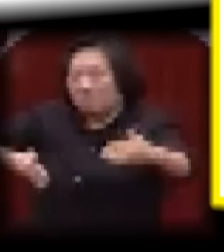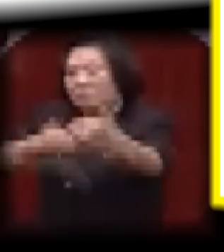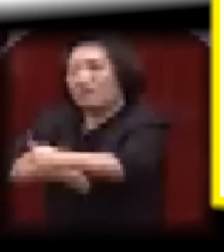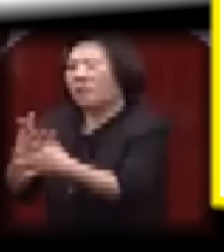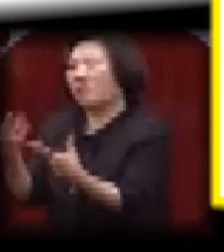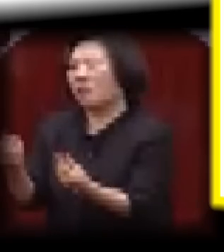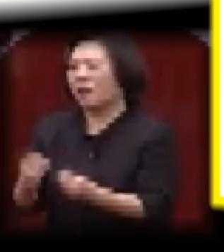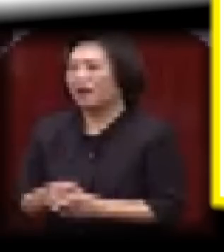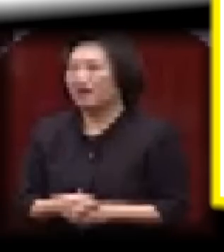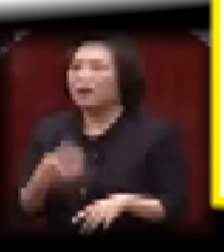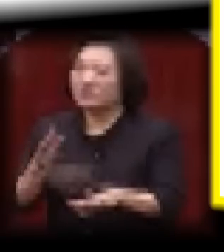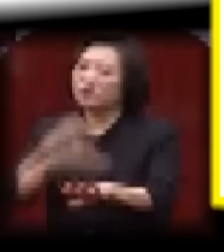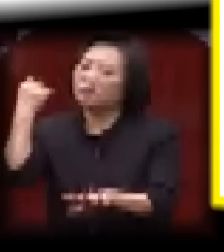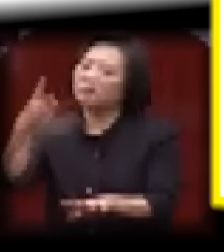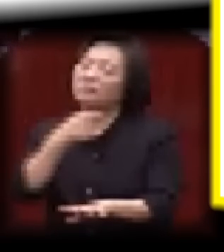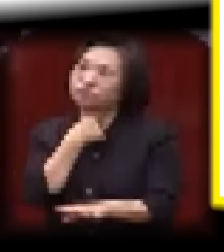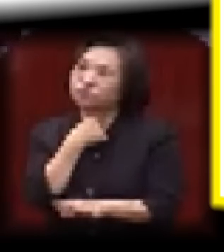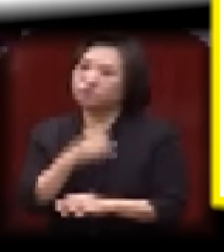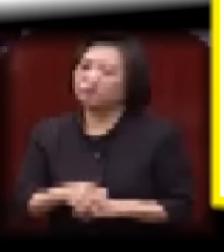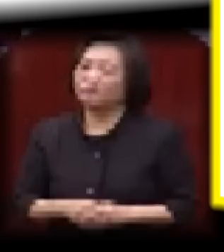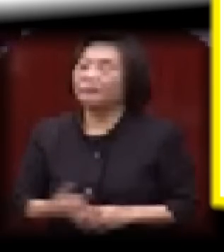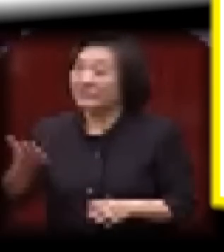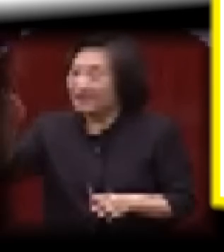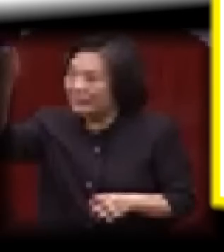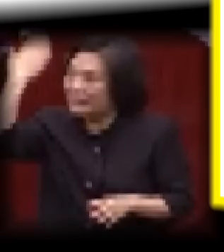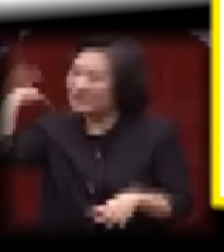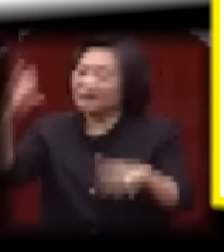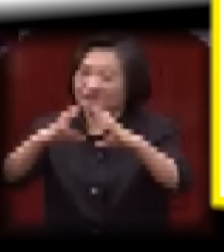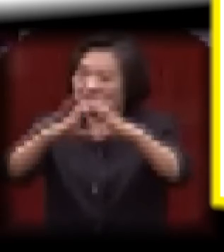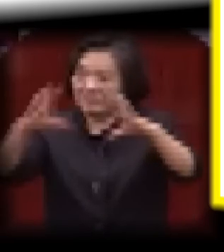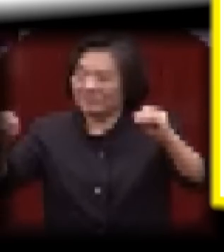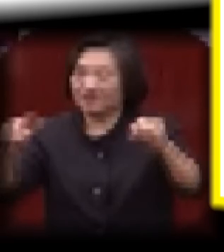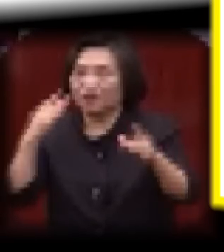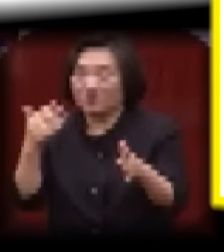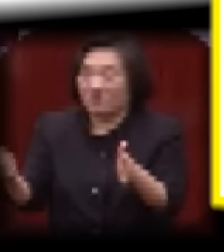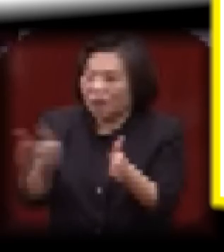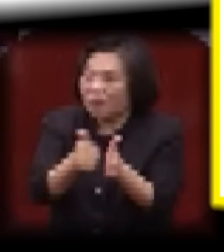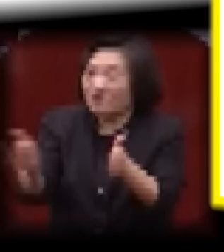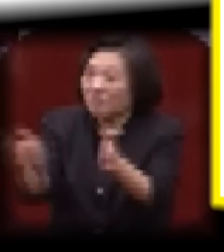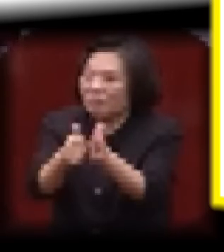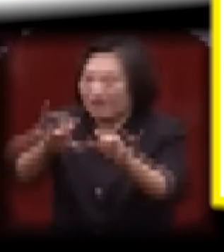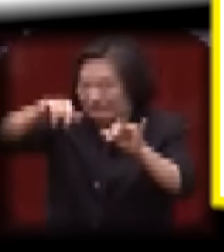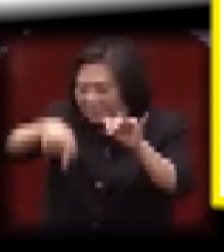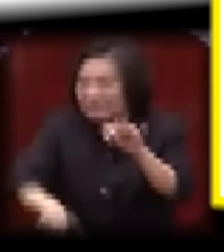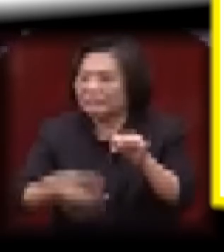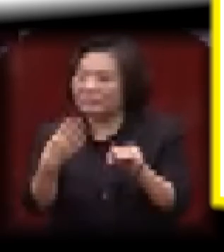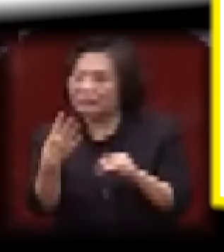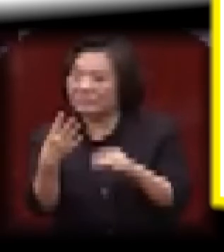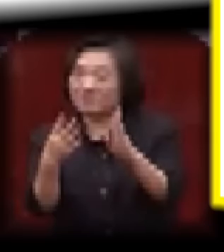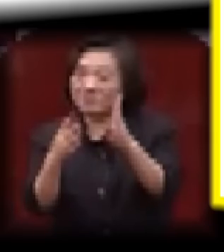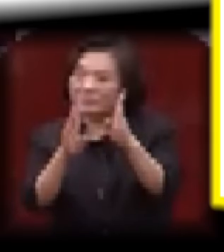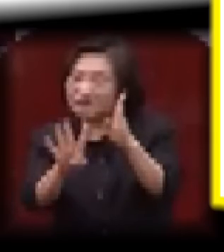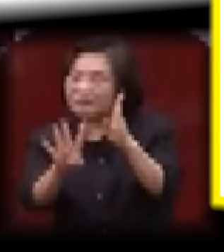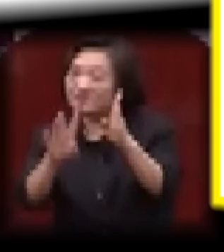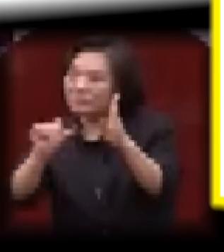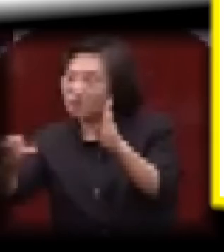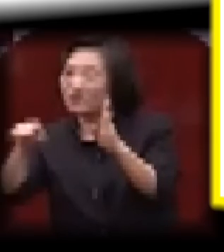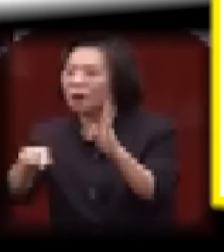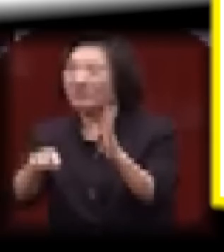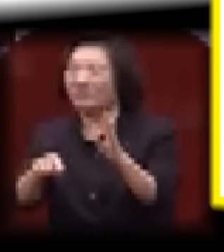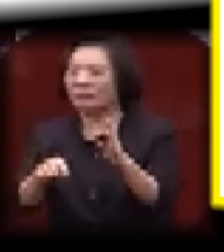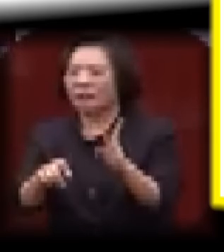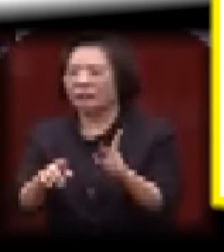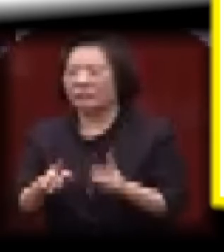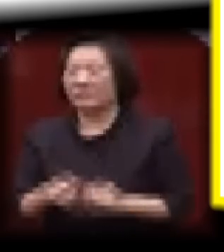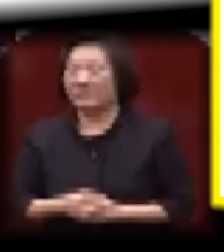那这个以前大巨蛋的上下车是设在 B4、B5，但是这听起来就不太合理了，因为不应